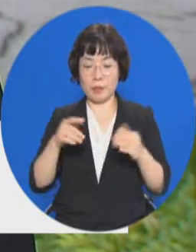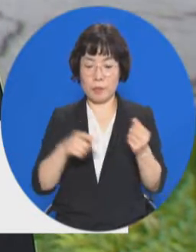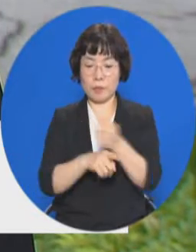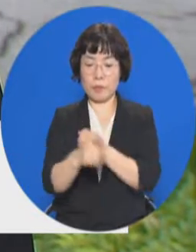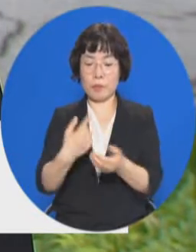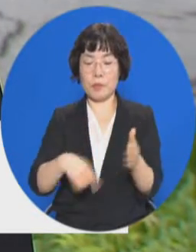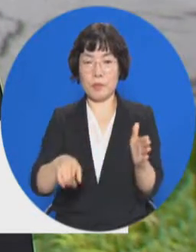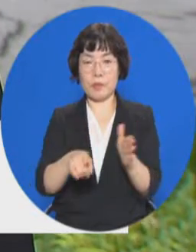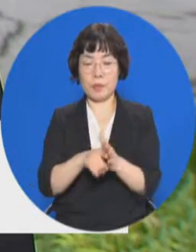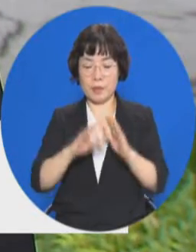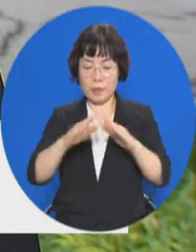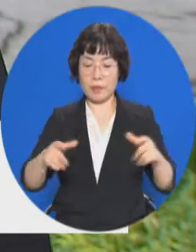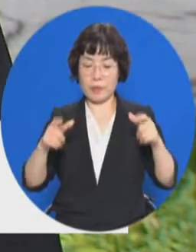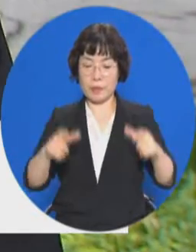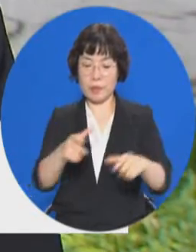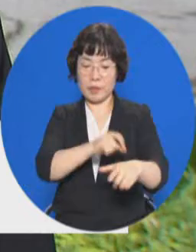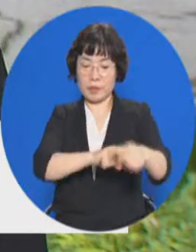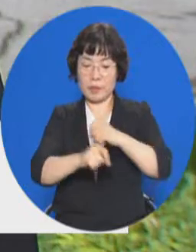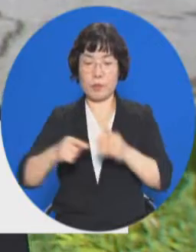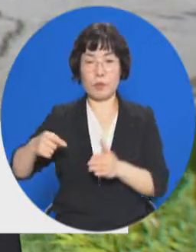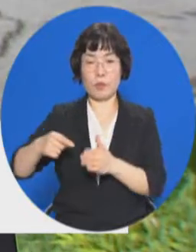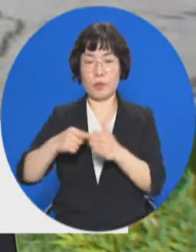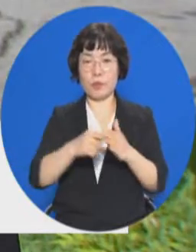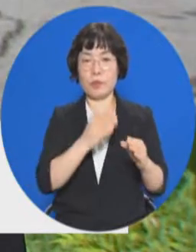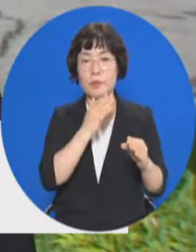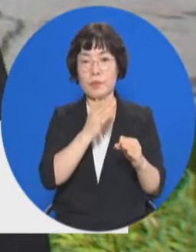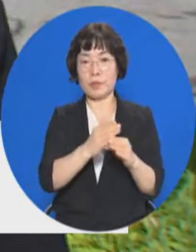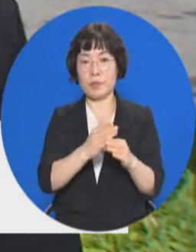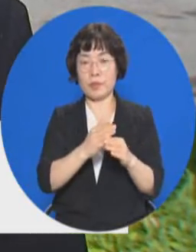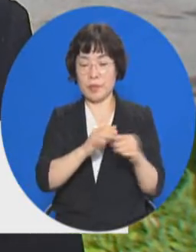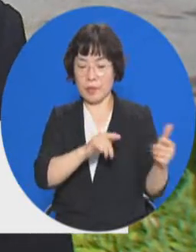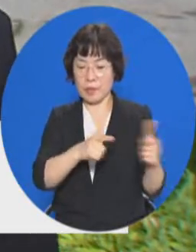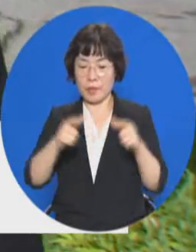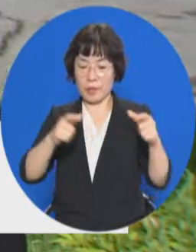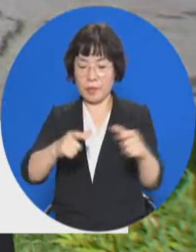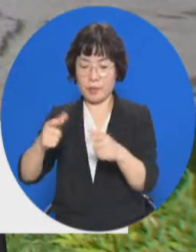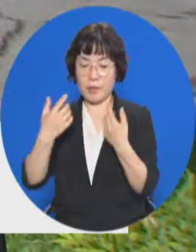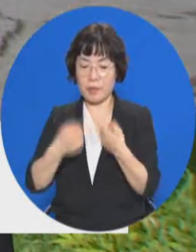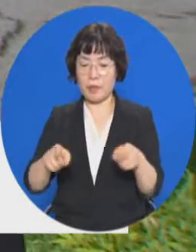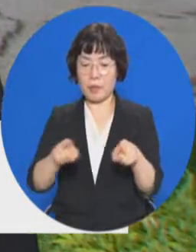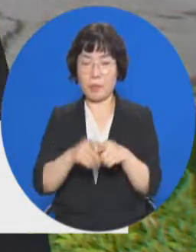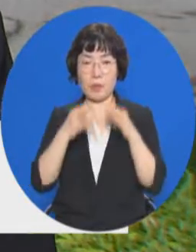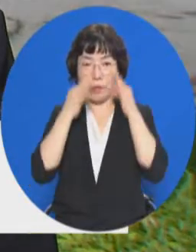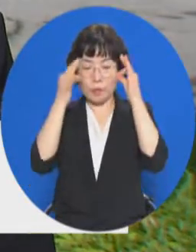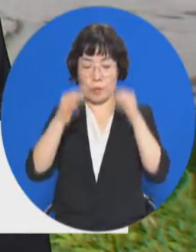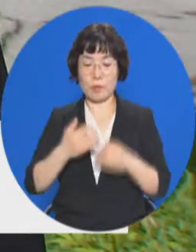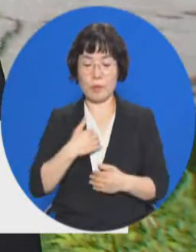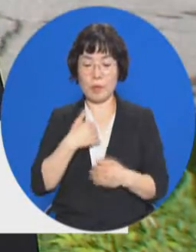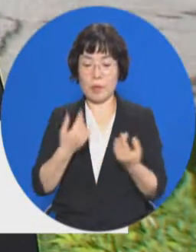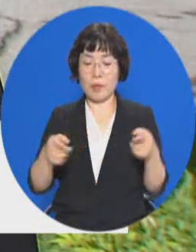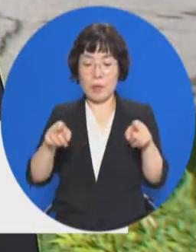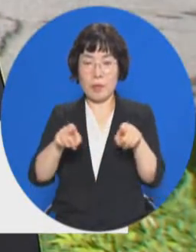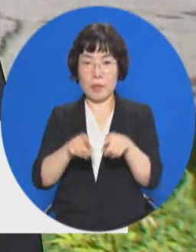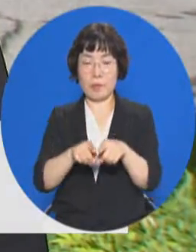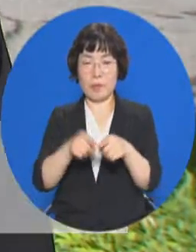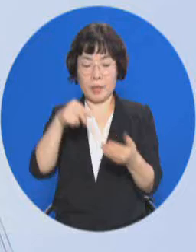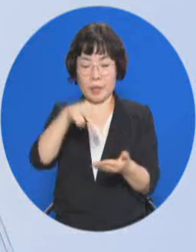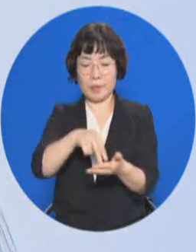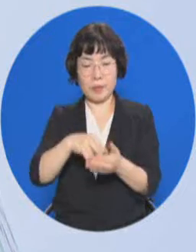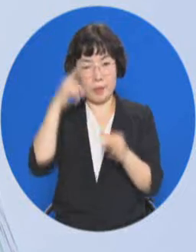위해서 전남도가 지금 적극적으로 추진하고 계시고 여러 지자체도 노력하고 계시는데 저희도 똑같은